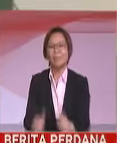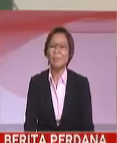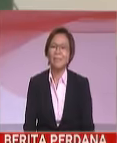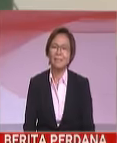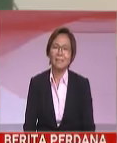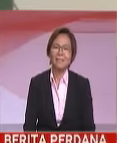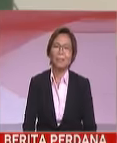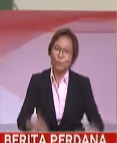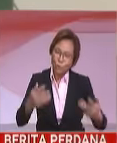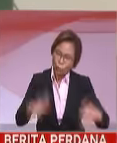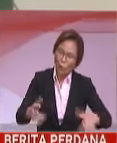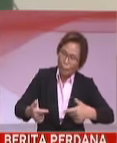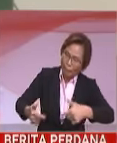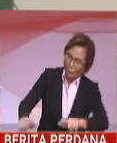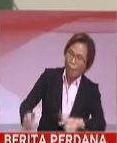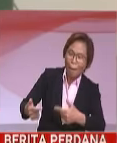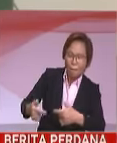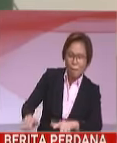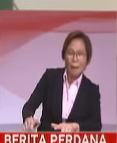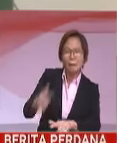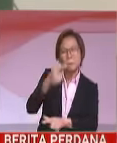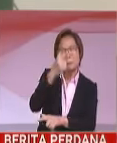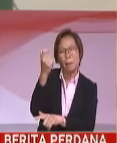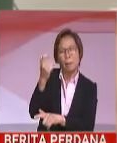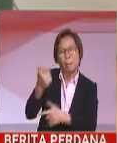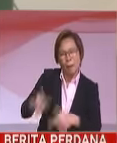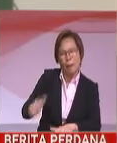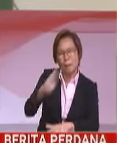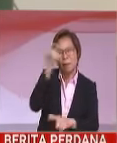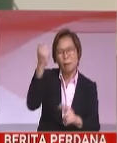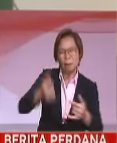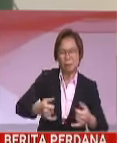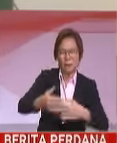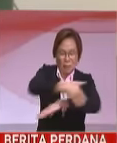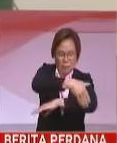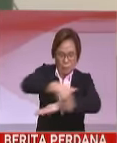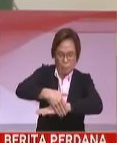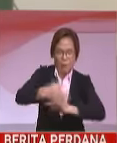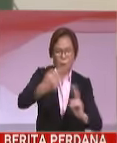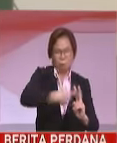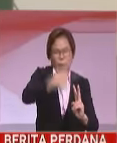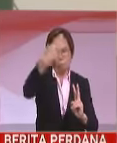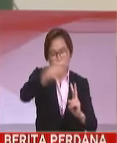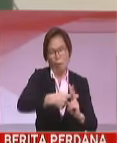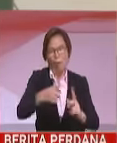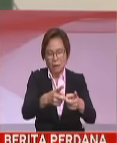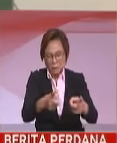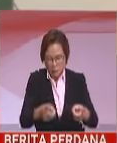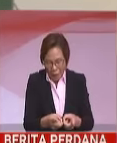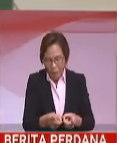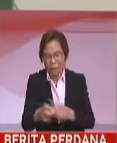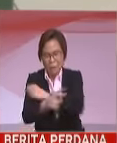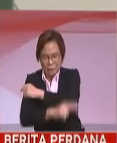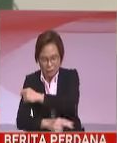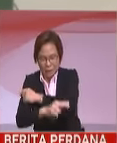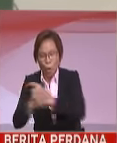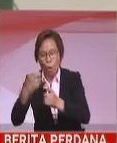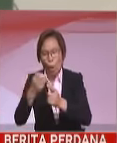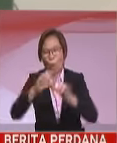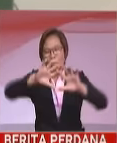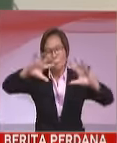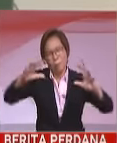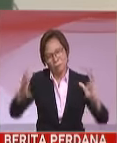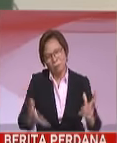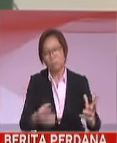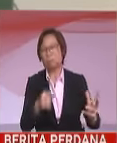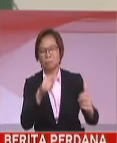Jadi walaupun mereka dibenarkan tetapi disebabkan oleh sekatan sempadan sama ada daerah, negeri dan antarabangsa, maka